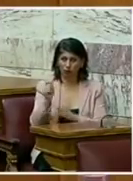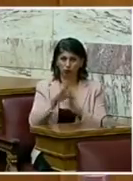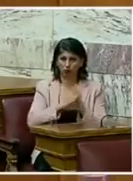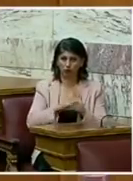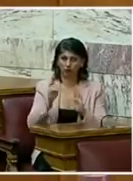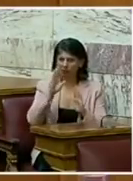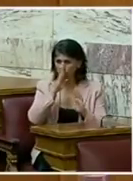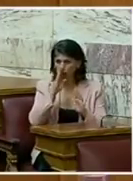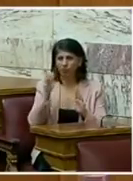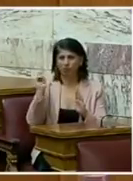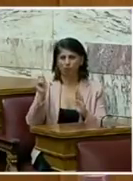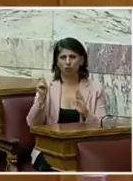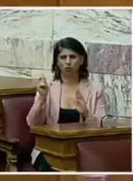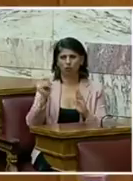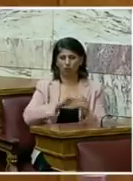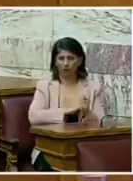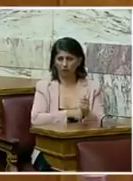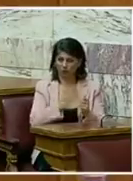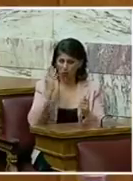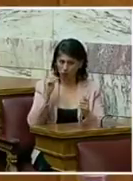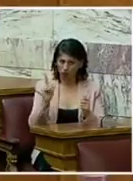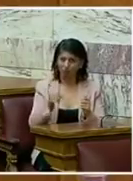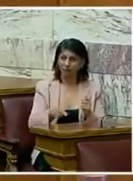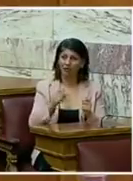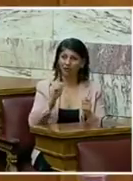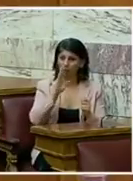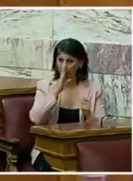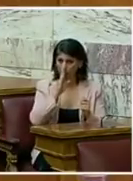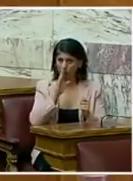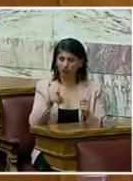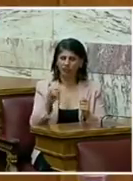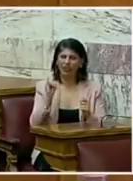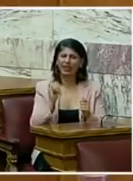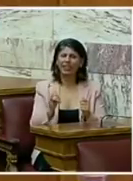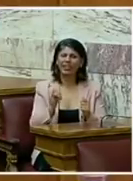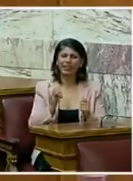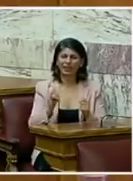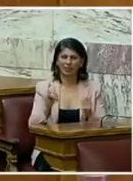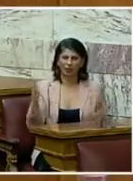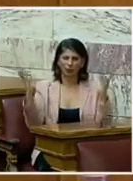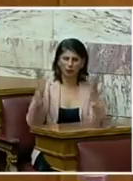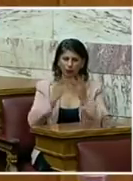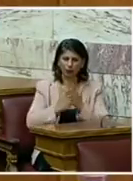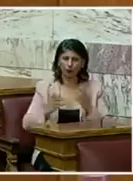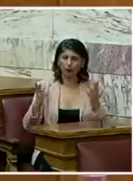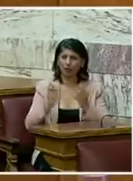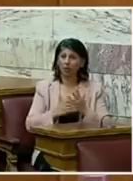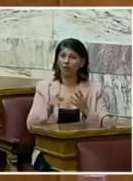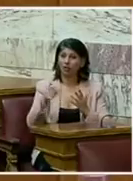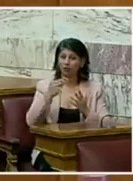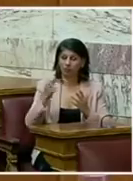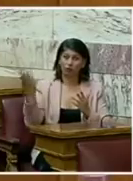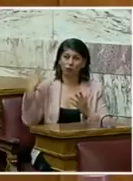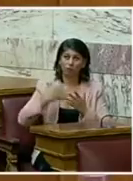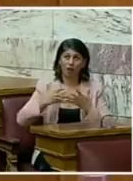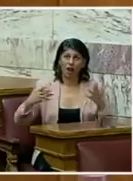δυνάμεων. Ακούστε λοιπόν. Και άλλωστε αυτή η υποκρισία είναι που έχει απλώσει αυτό τον γκρίζο πέπλο και στα κόμματά σας, τα τότε μεγάλα κόμματά σας, αλλά